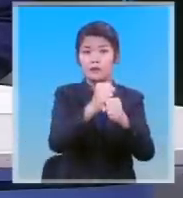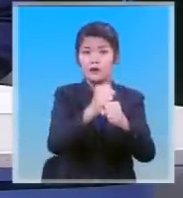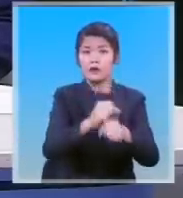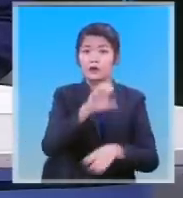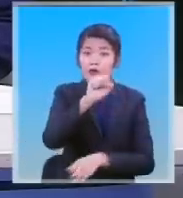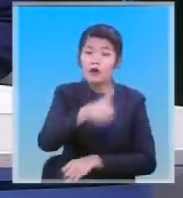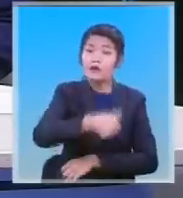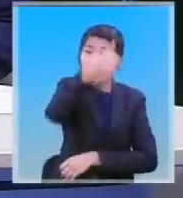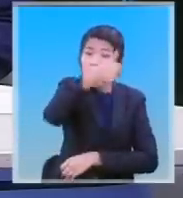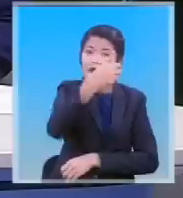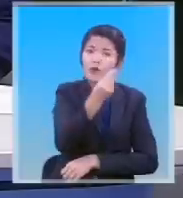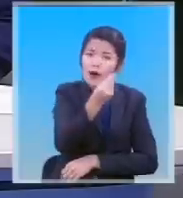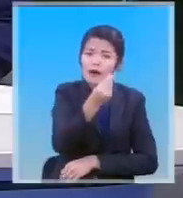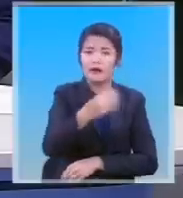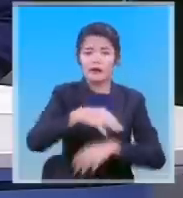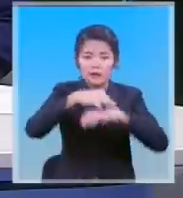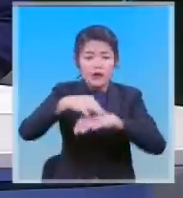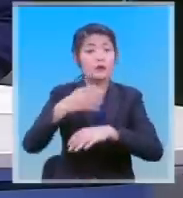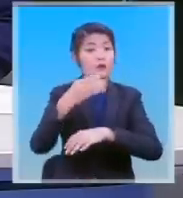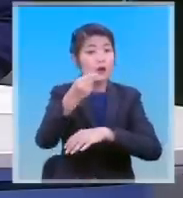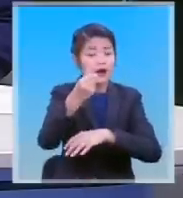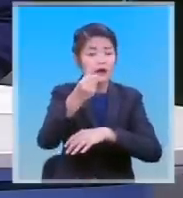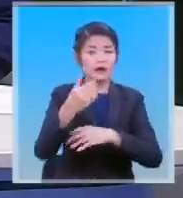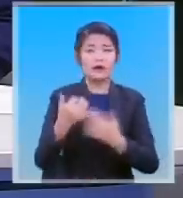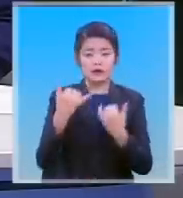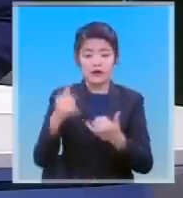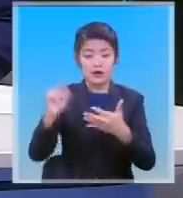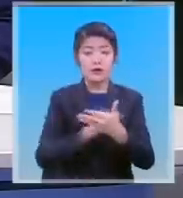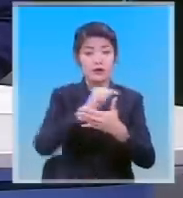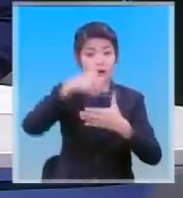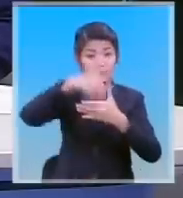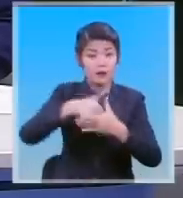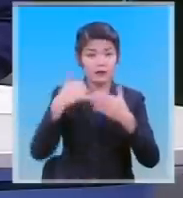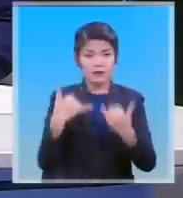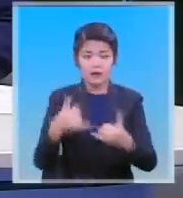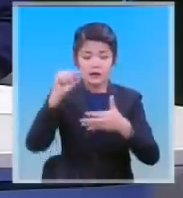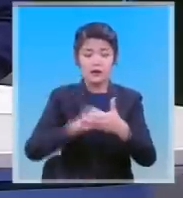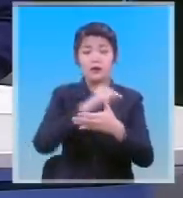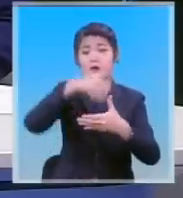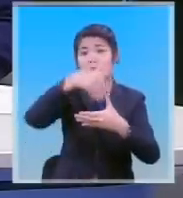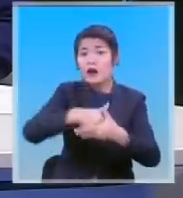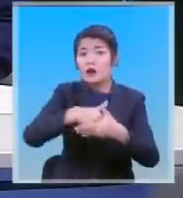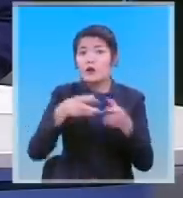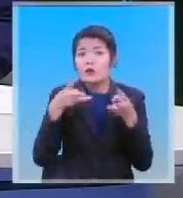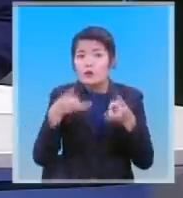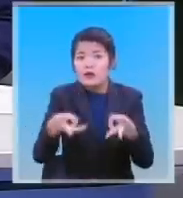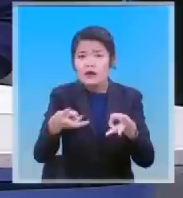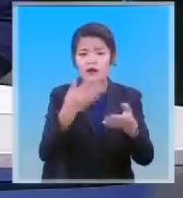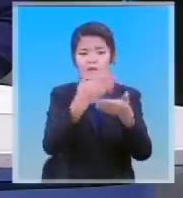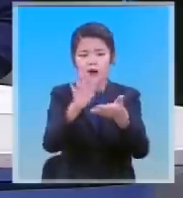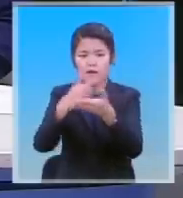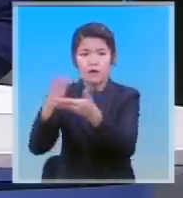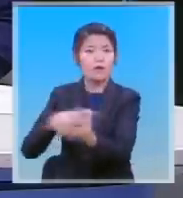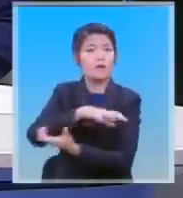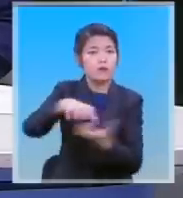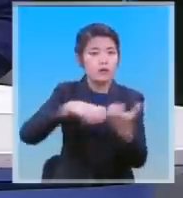กี่เสียงกี่ที่นั่งกันแน่นะคะแล้วก็ขณะเดียวกันเนี่ยการเลือกตั้งครั้งนี้เป็นการเลือกตั้งในรูปแบบจัดสรรปันส่วนผสมนะคะ